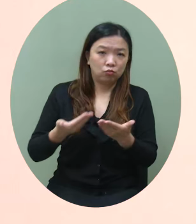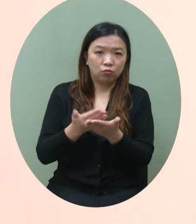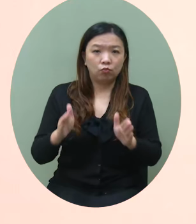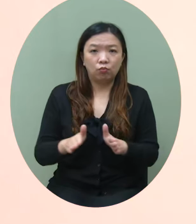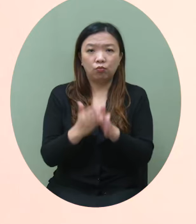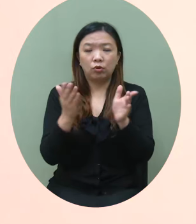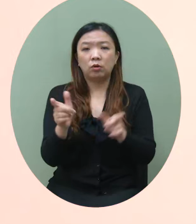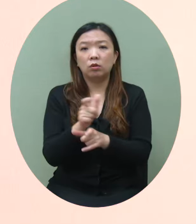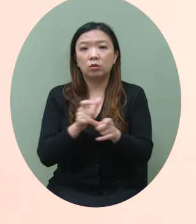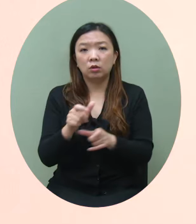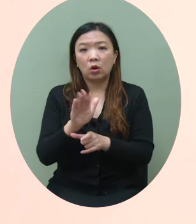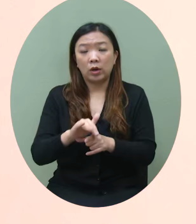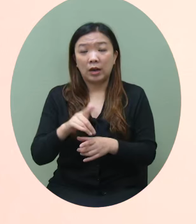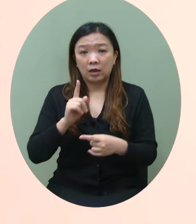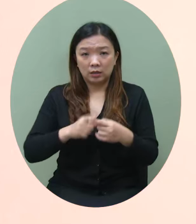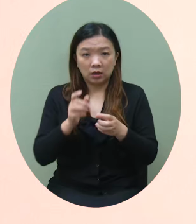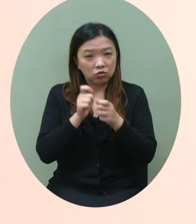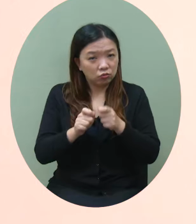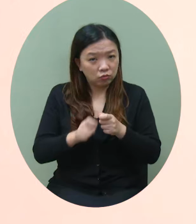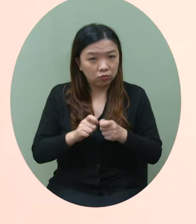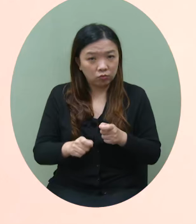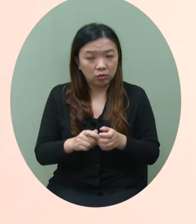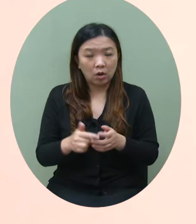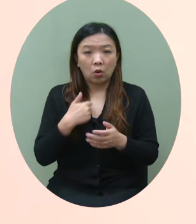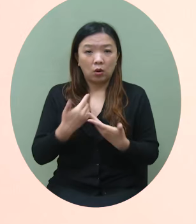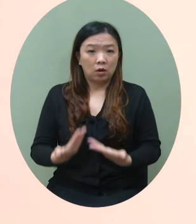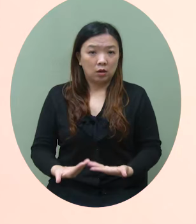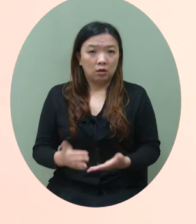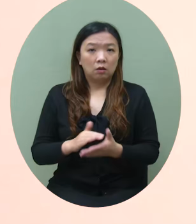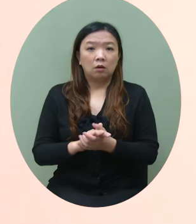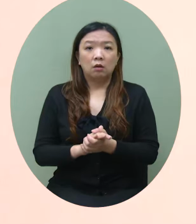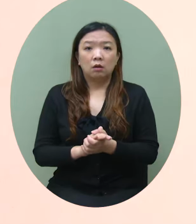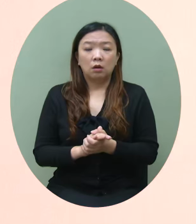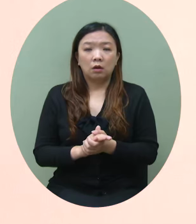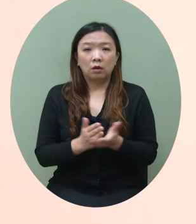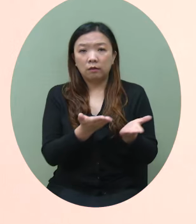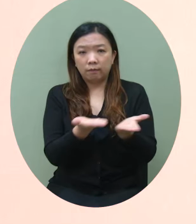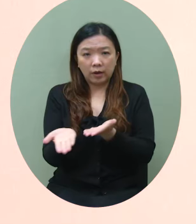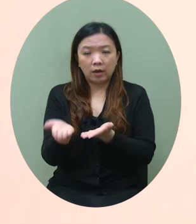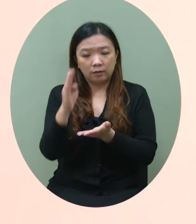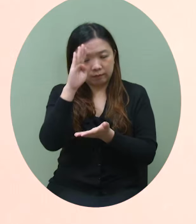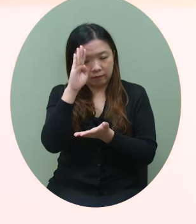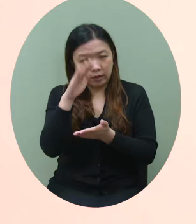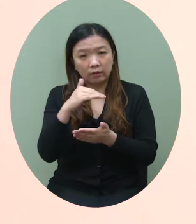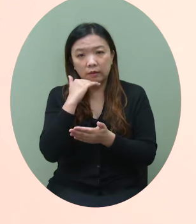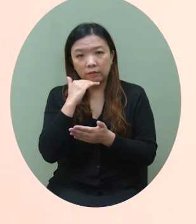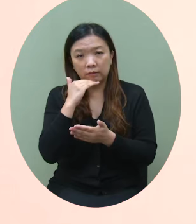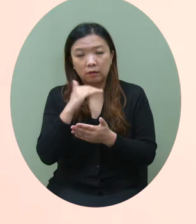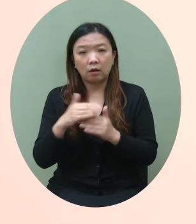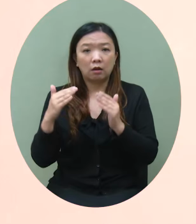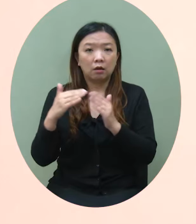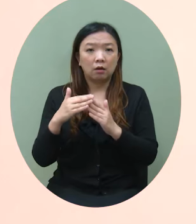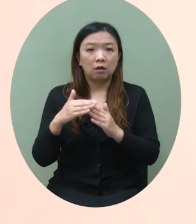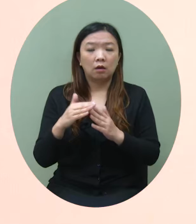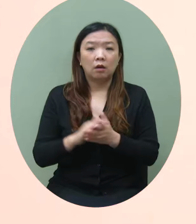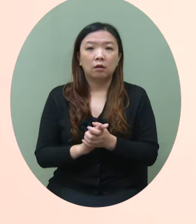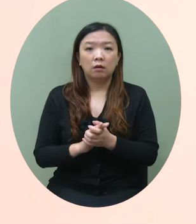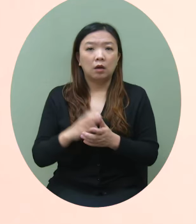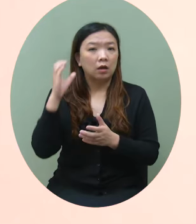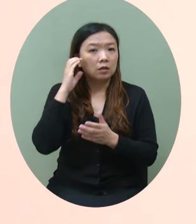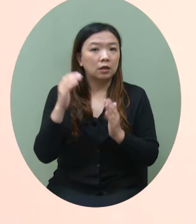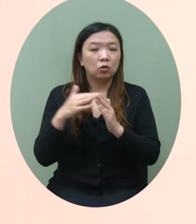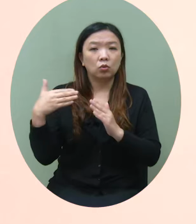但是詳細的情形我請大家稍後陳局長會和大家交